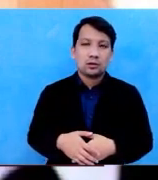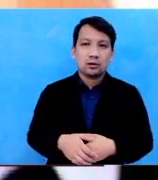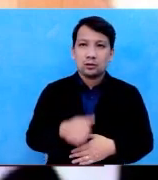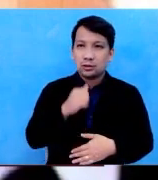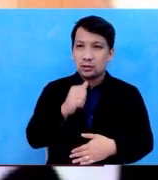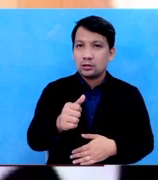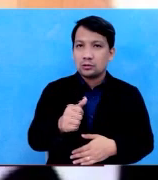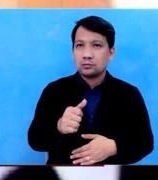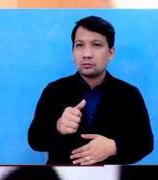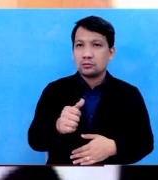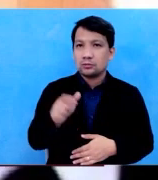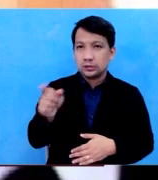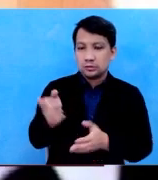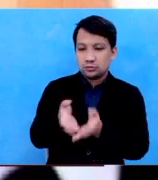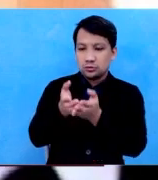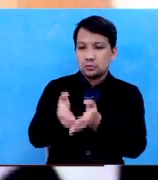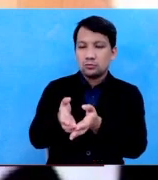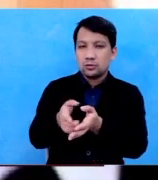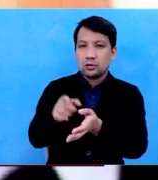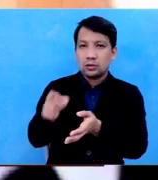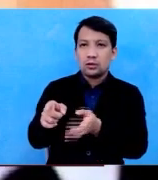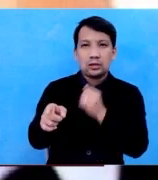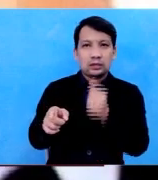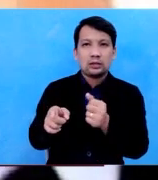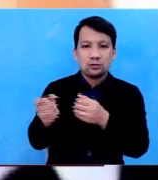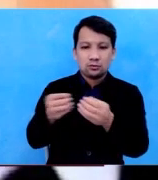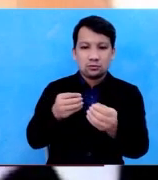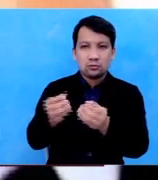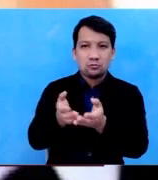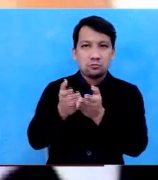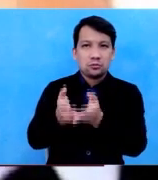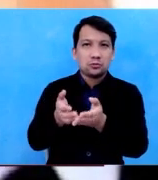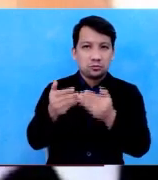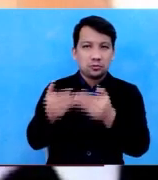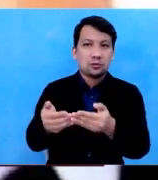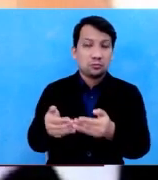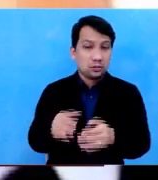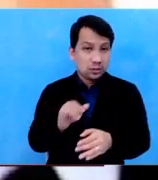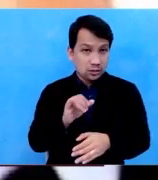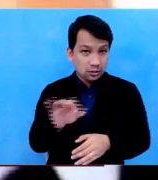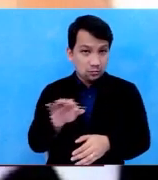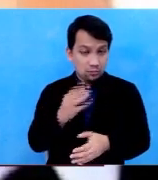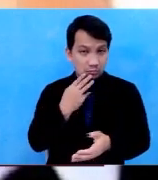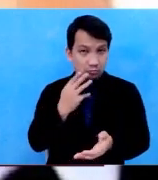That vessel will be subject for non-operational. Ang worst, kung mayroon talagang mga